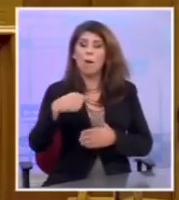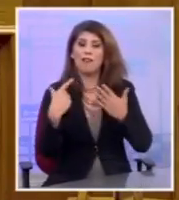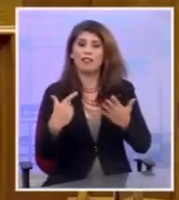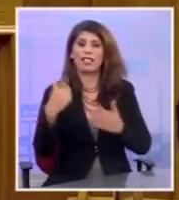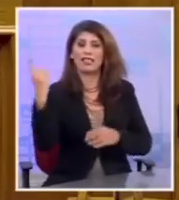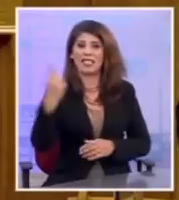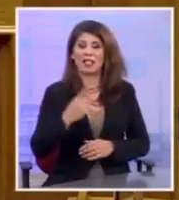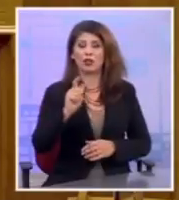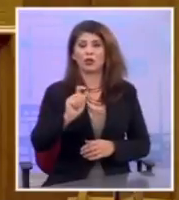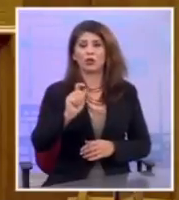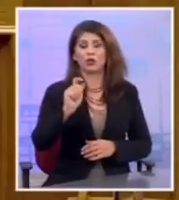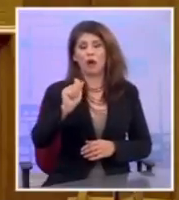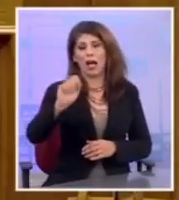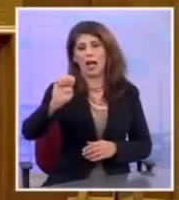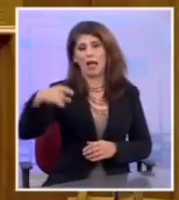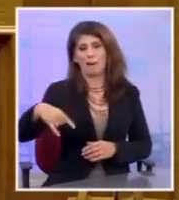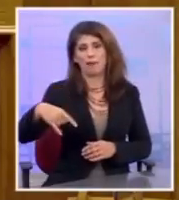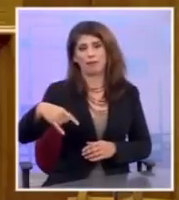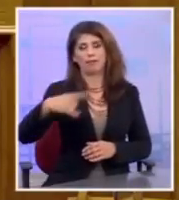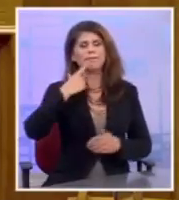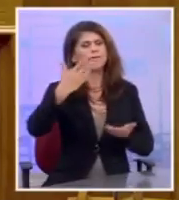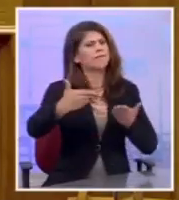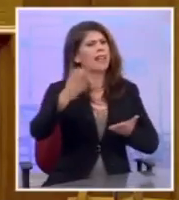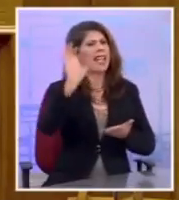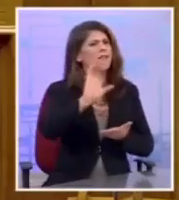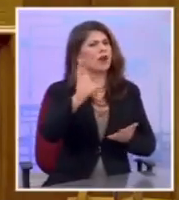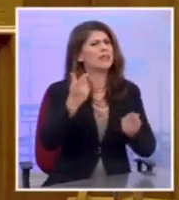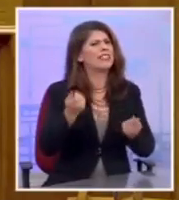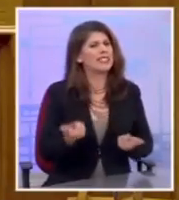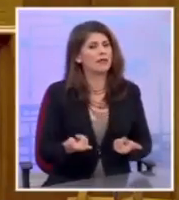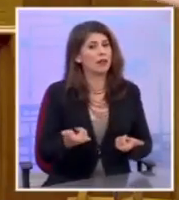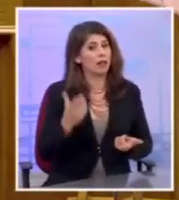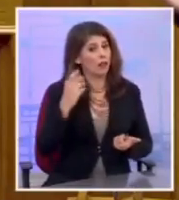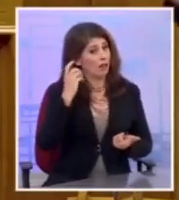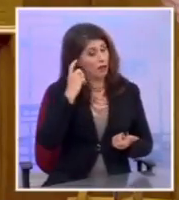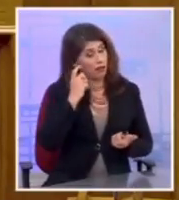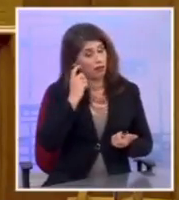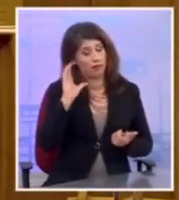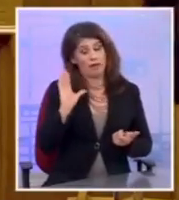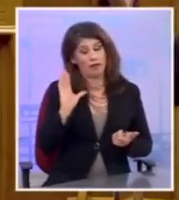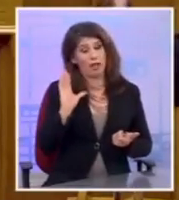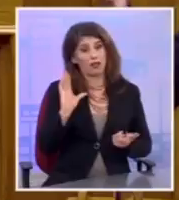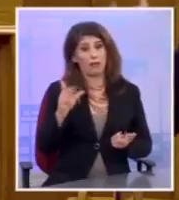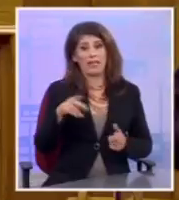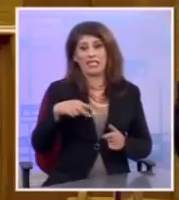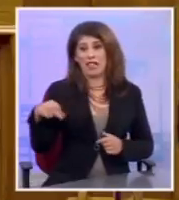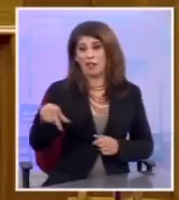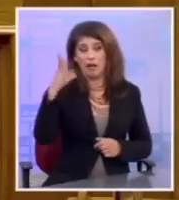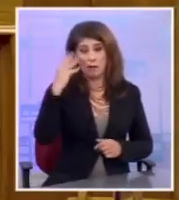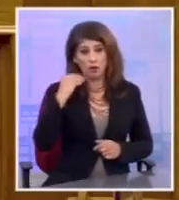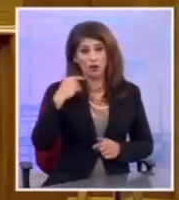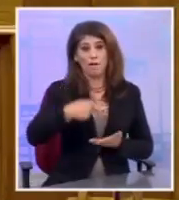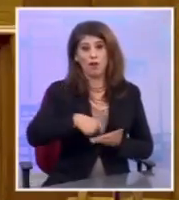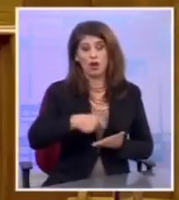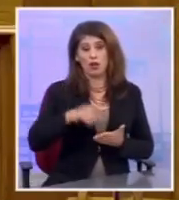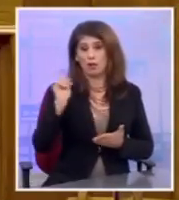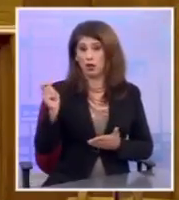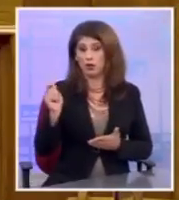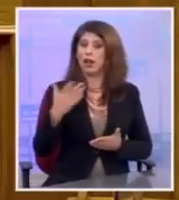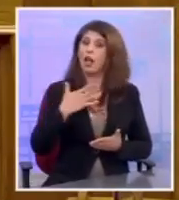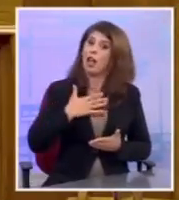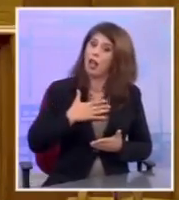25,7% του ΑΕΠ. Τι ισχύει στην Ευρώπη? Φαντάζομαι, συνάδελφοι και συναδέλφισες, με αυτά που ακούσατε για τη φορολογική μας πολιτική,